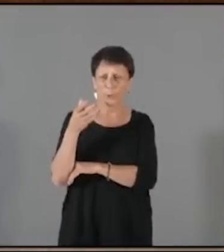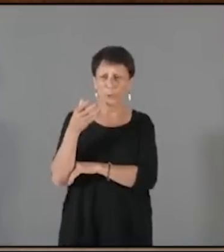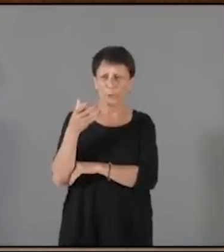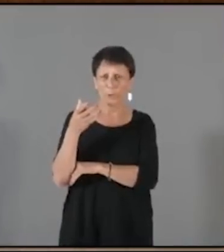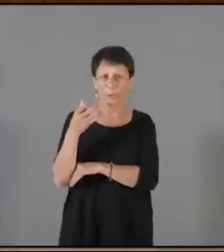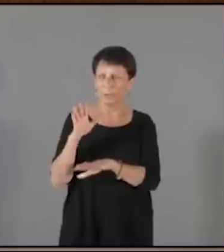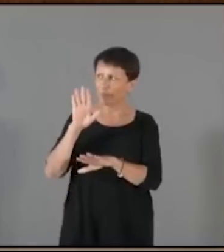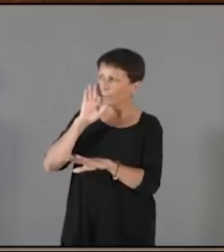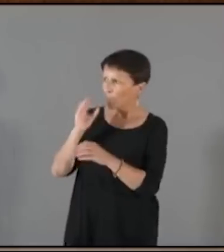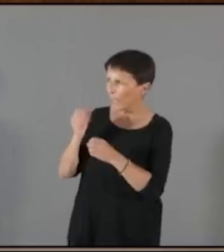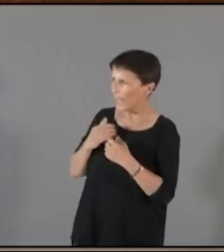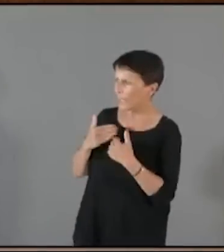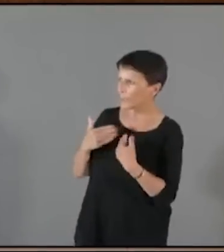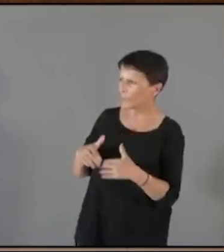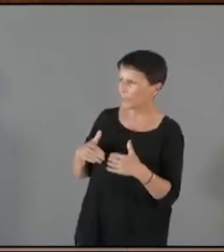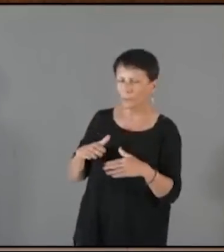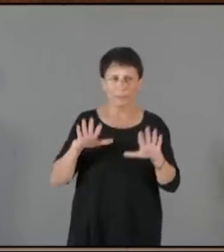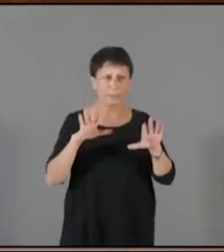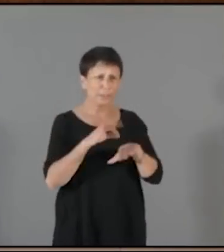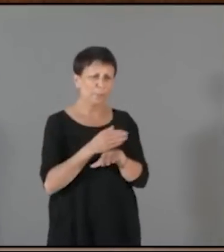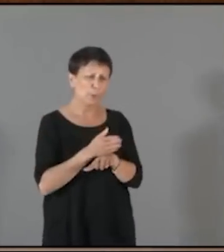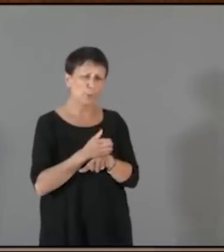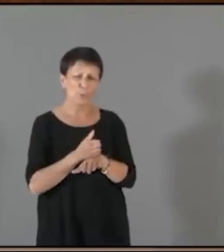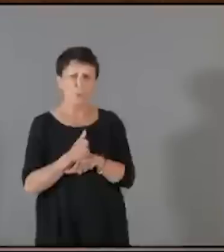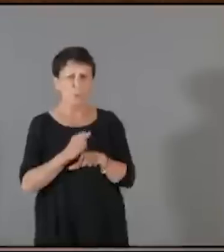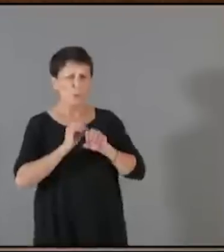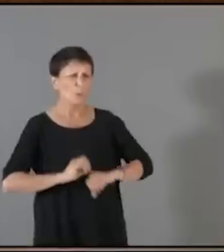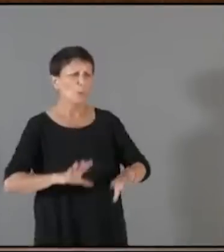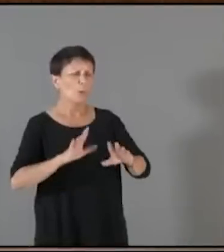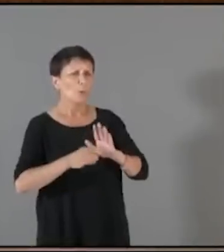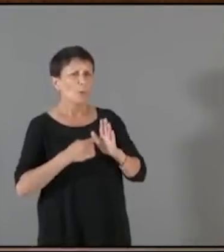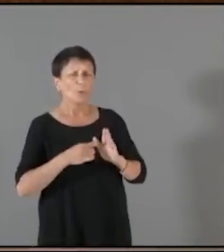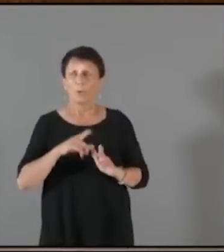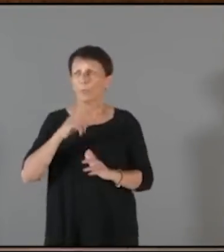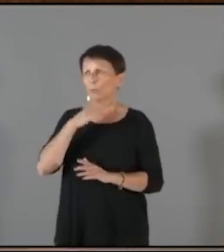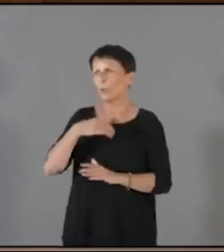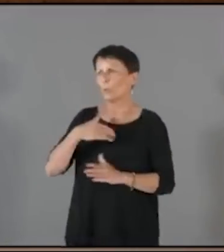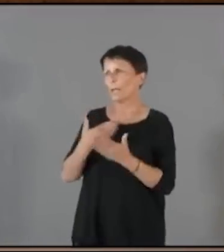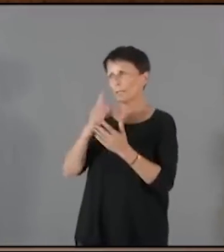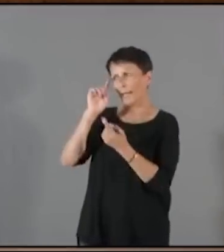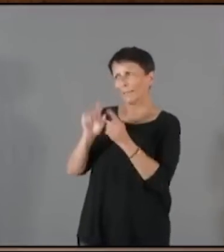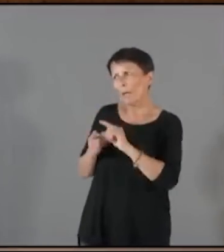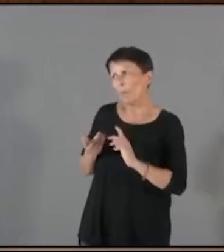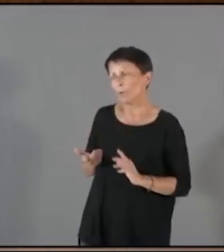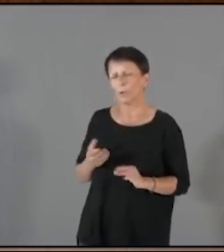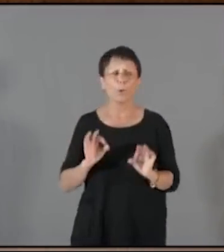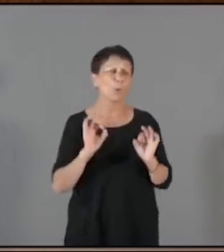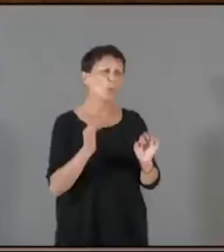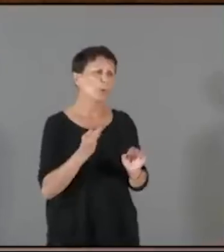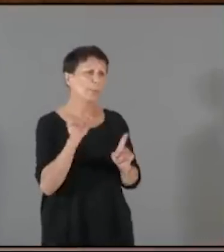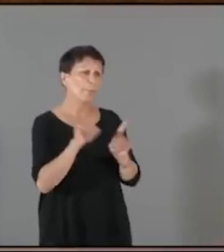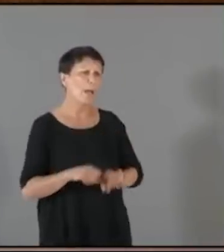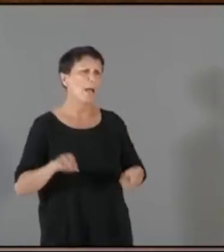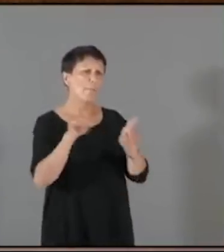Je vais essayer de terminer, j'en ai plus pour longtemps. Vous avez 18 minutes de retard, je vous ai donné la parole. C'est un sujet important, monsieur le maire. Mais bien sûr, mais c'est redondant